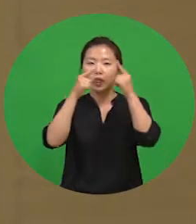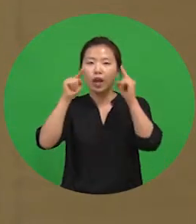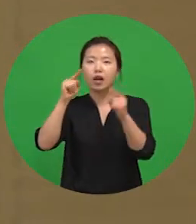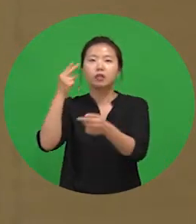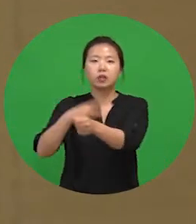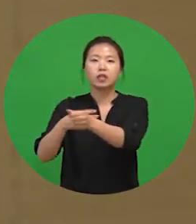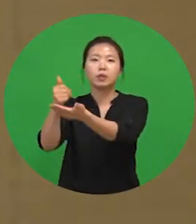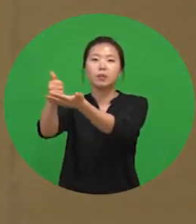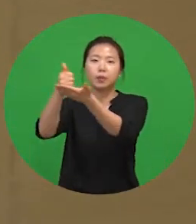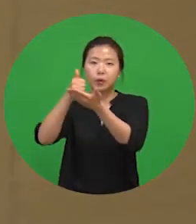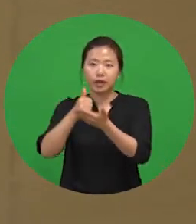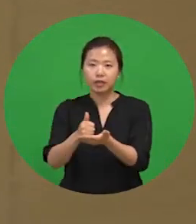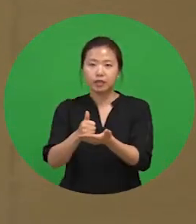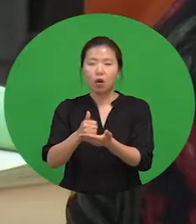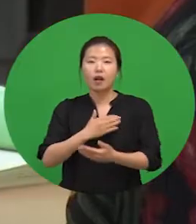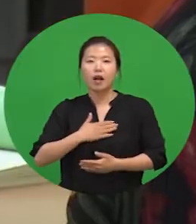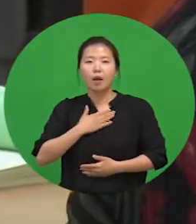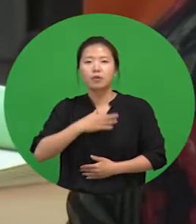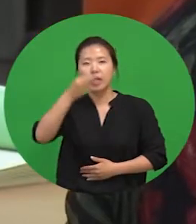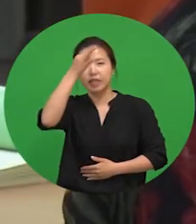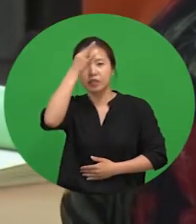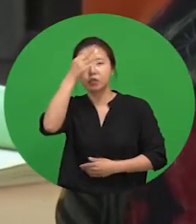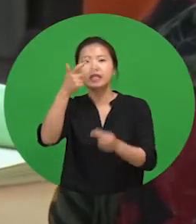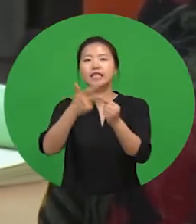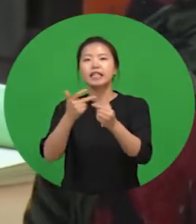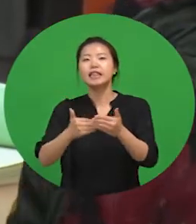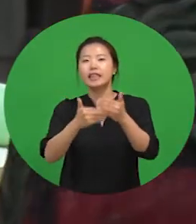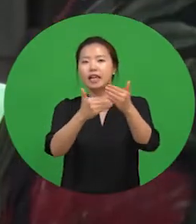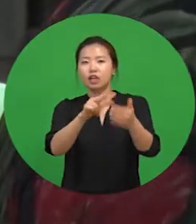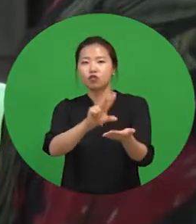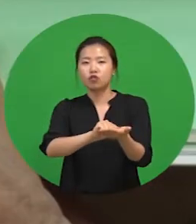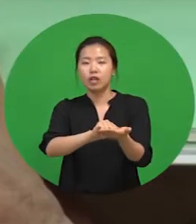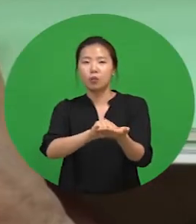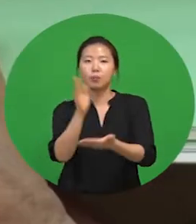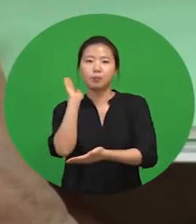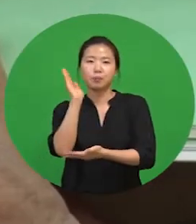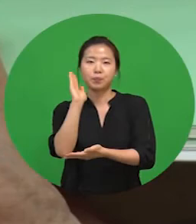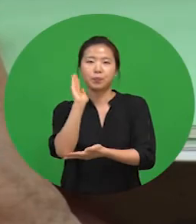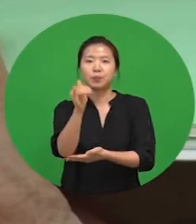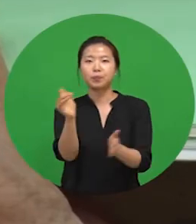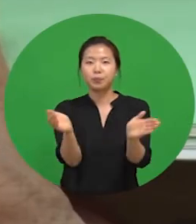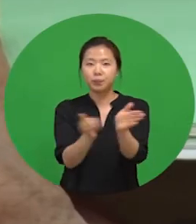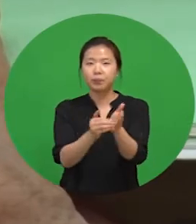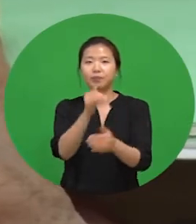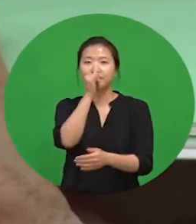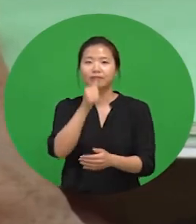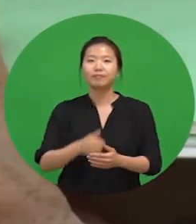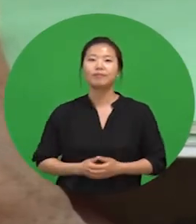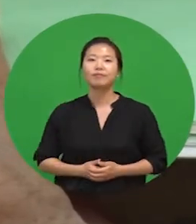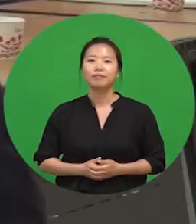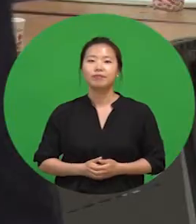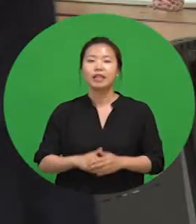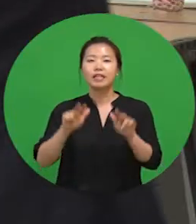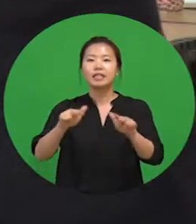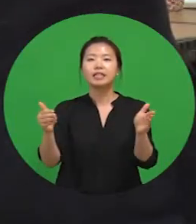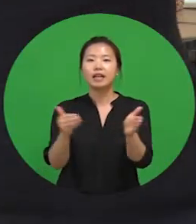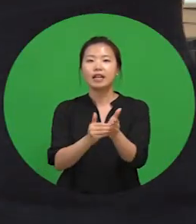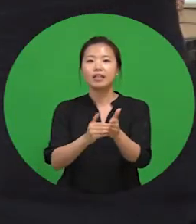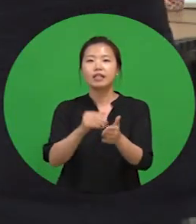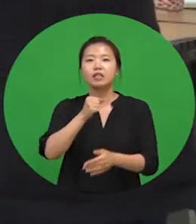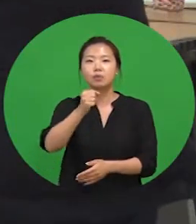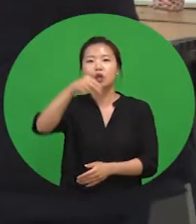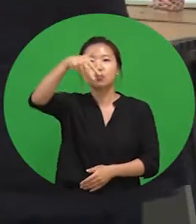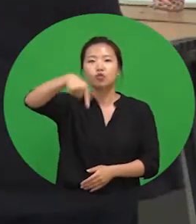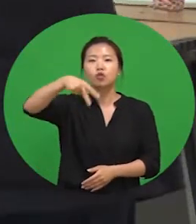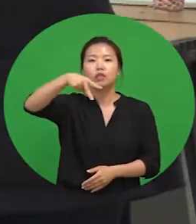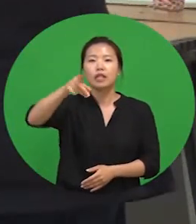항시영 교수가 초청돼 감정의 기술 7단계를 주제로 수업을 이어나갔습니다. 지금까지 GBS